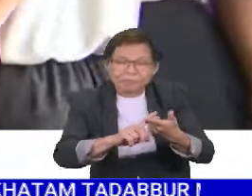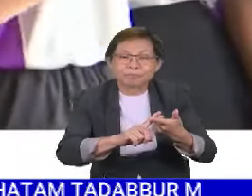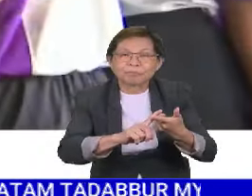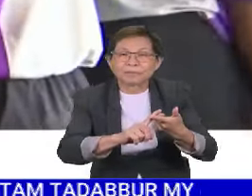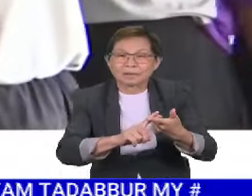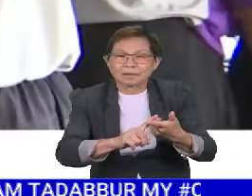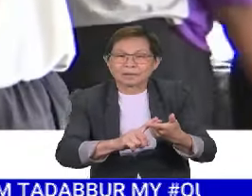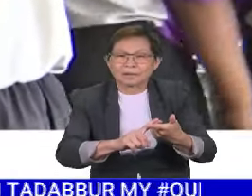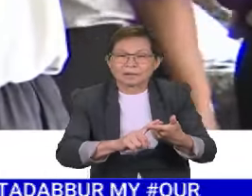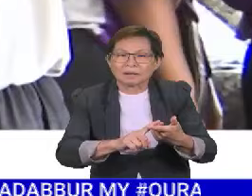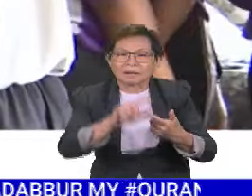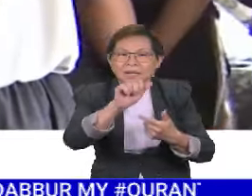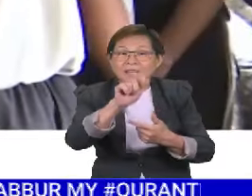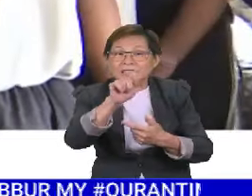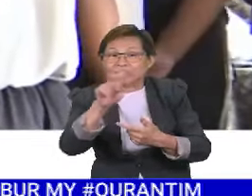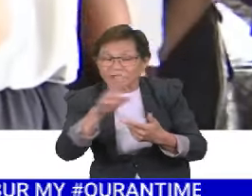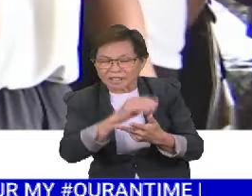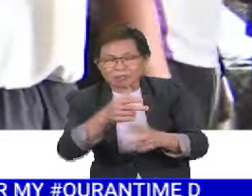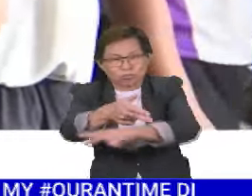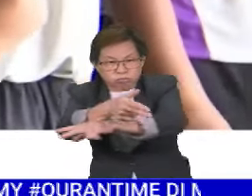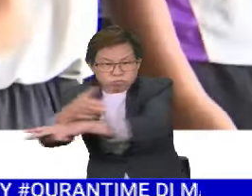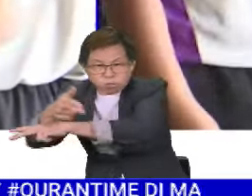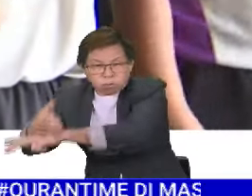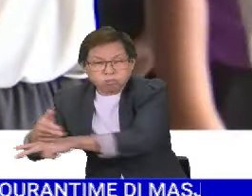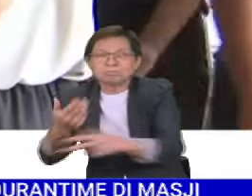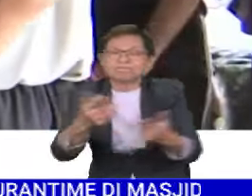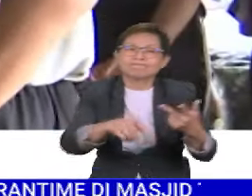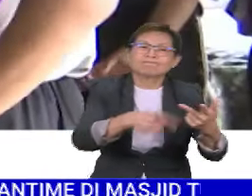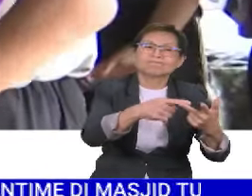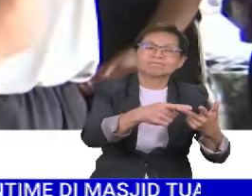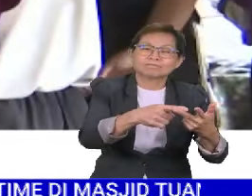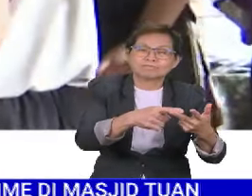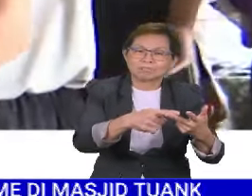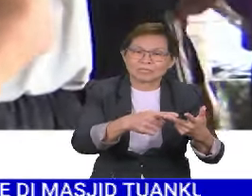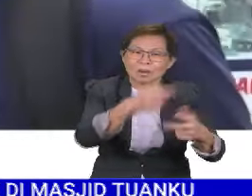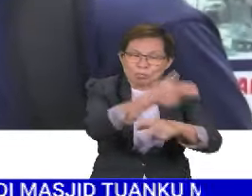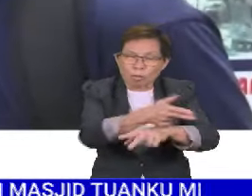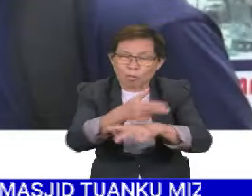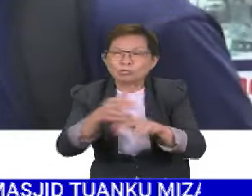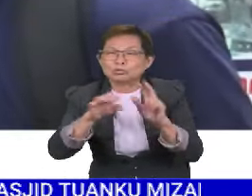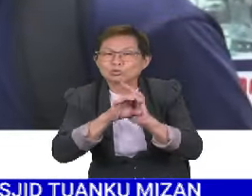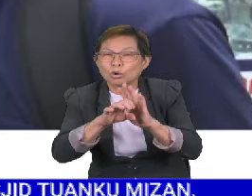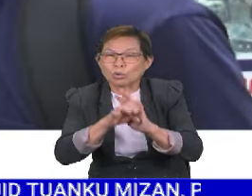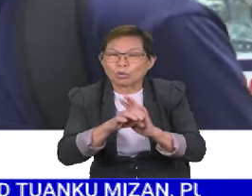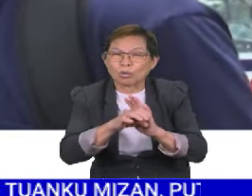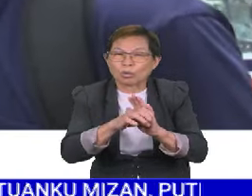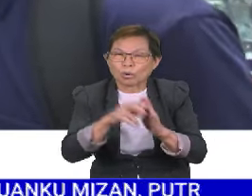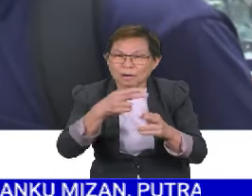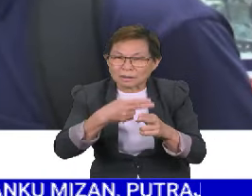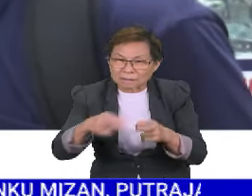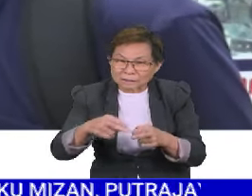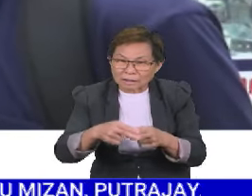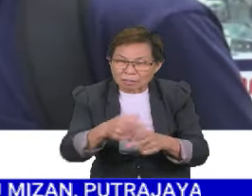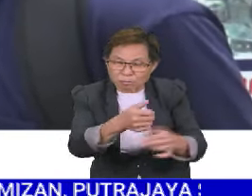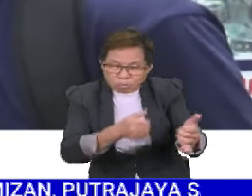dengan ATV-nya, dengan senjata-senjatanya yang seperti senjata sniper